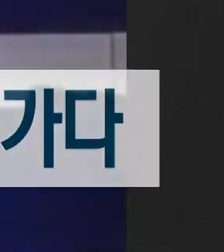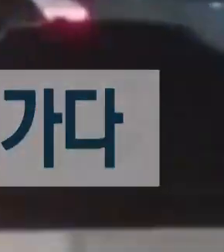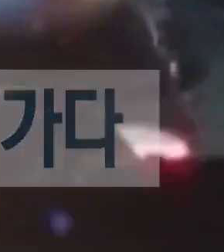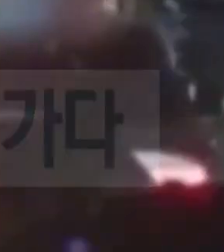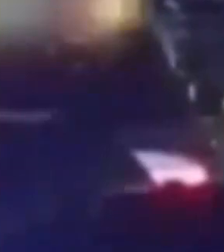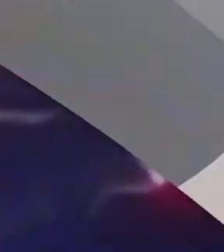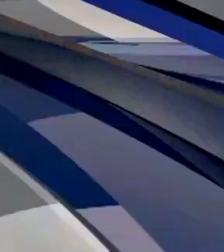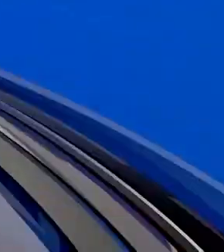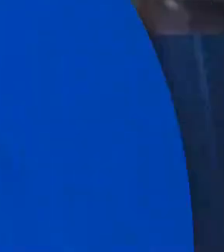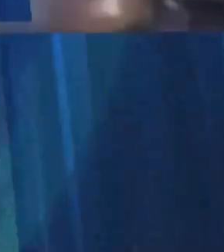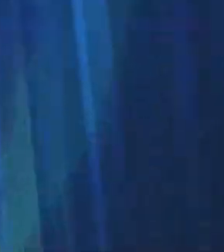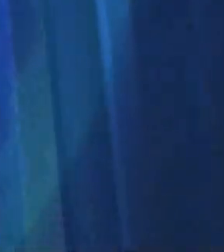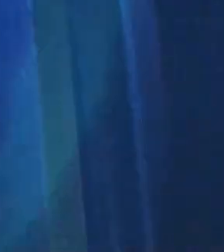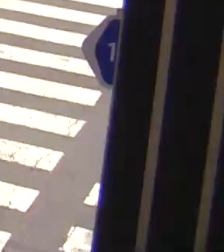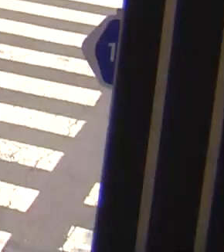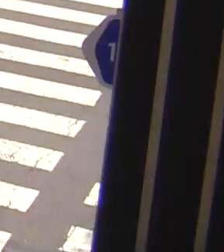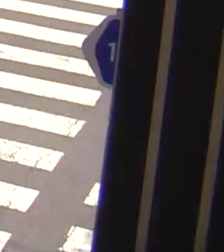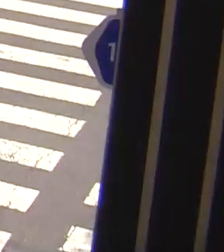교통정체가 빚어졌습니다.